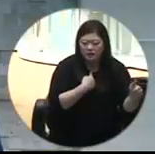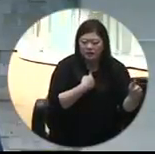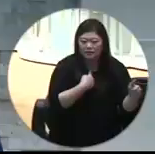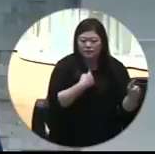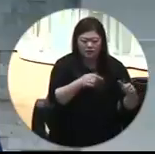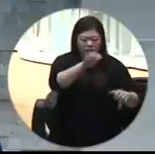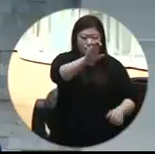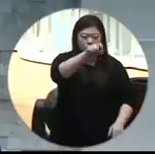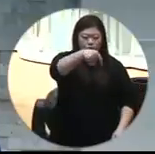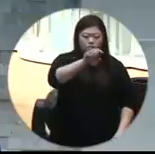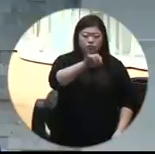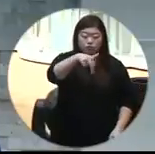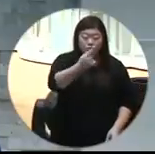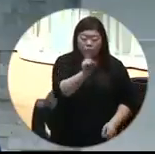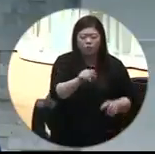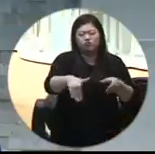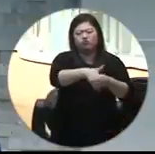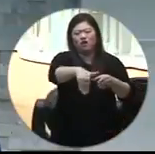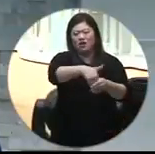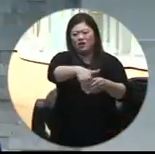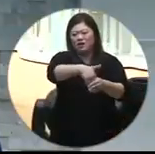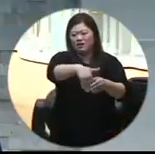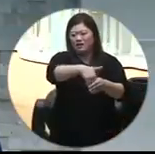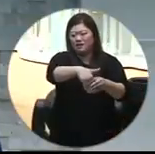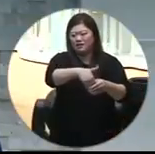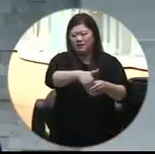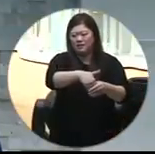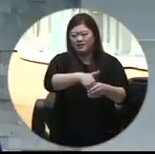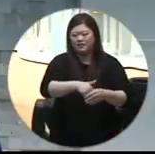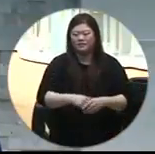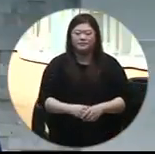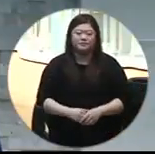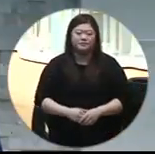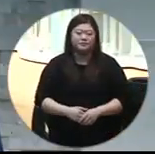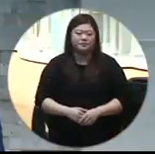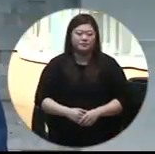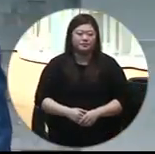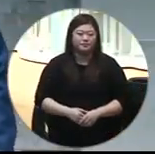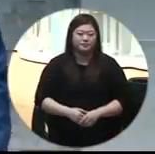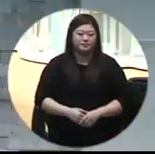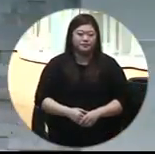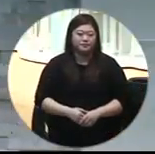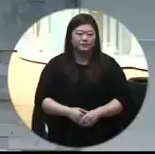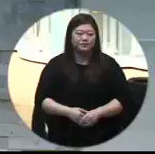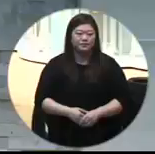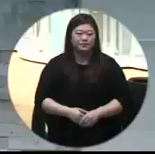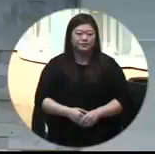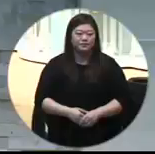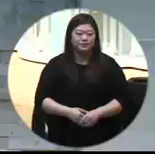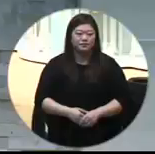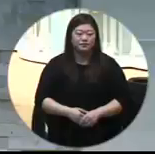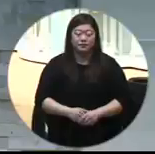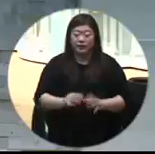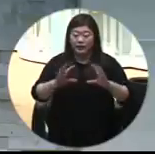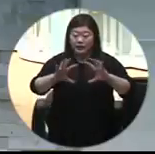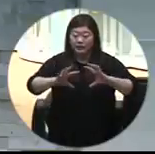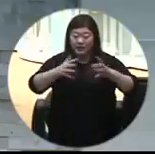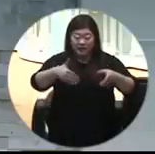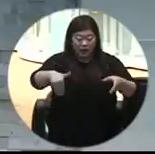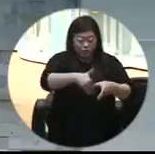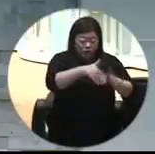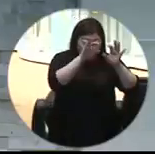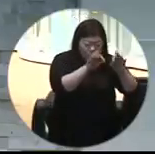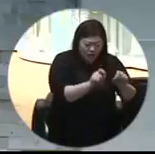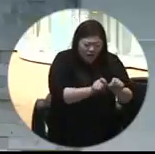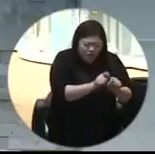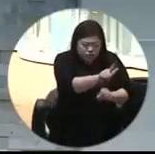세상 풍조가 문화예요, 문화. 이런 세상 문화는 결국은 귀신 문화예요.